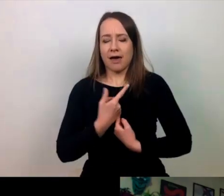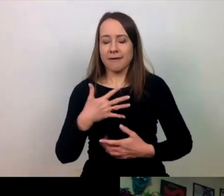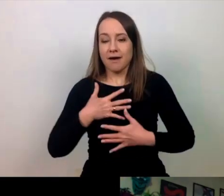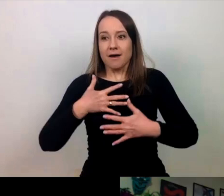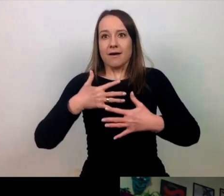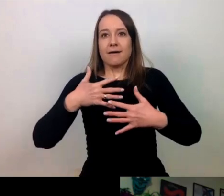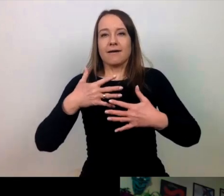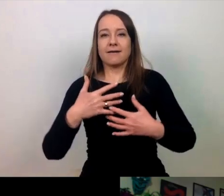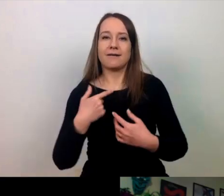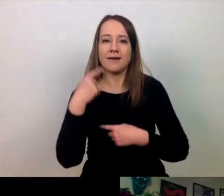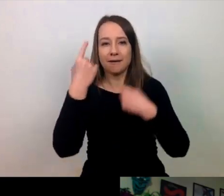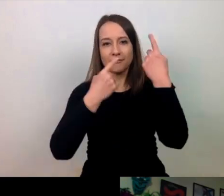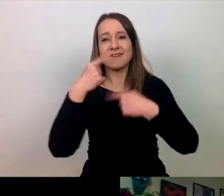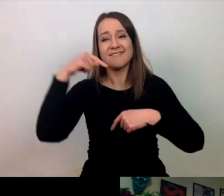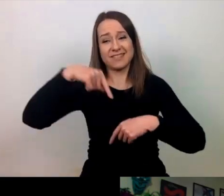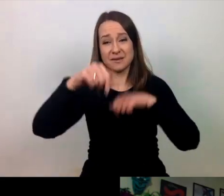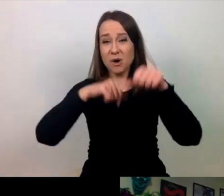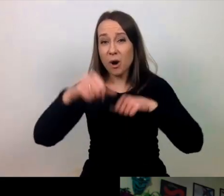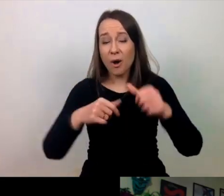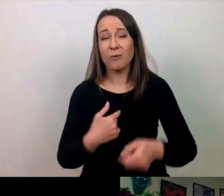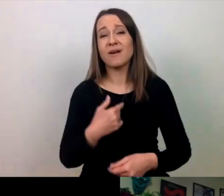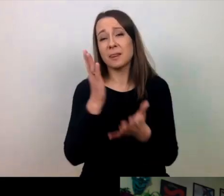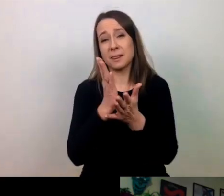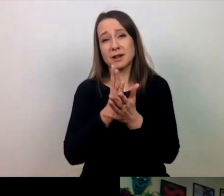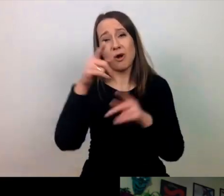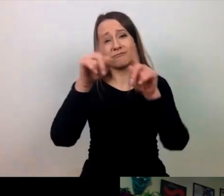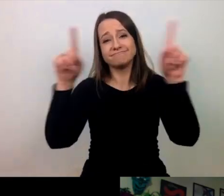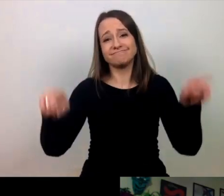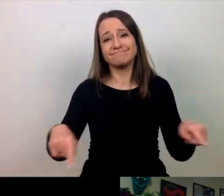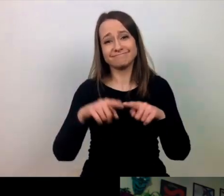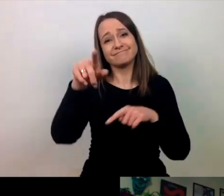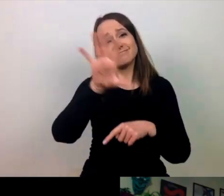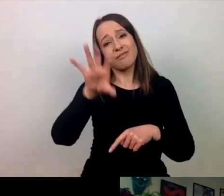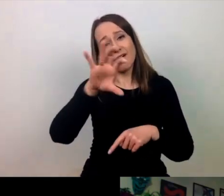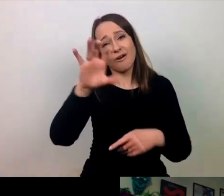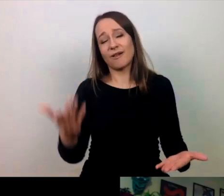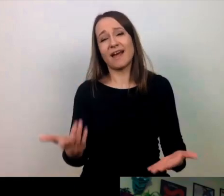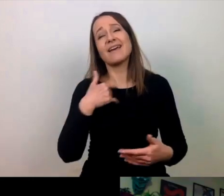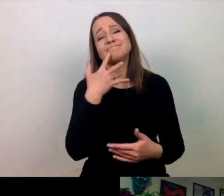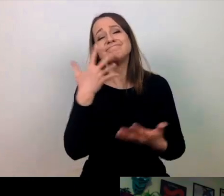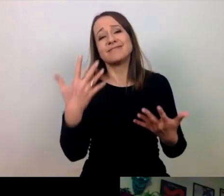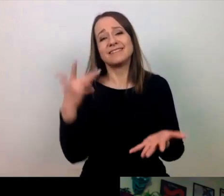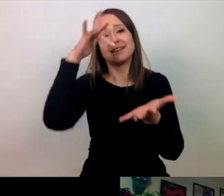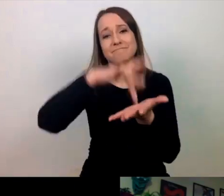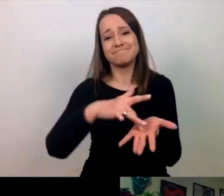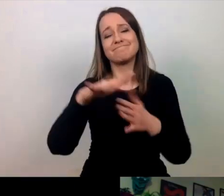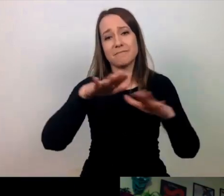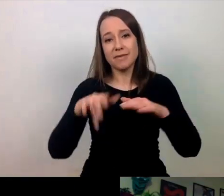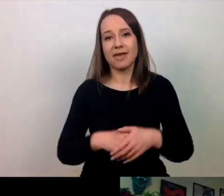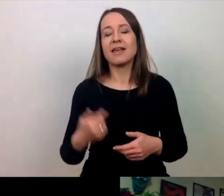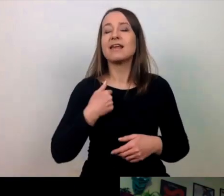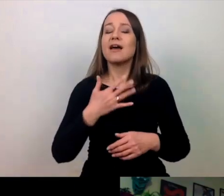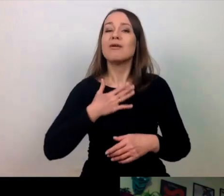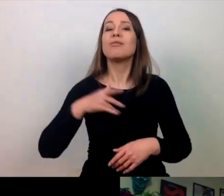jak głównie takie widoki w tym roku, to jednak na ekranie, a chciałabym tam być. I zresztą, wiesz, jestem wielką fanką filmów